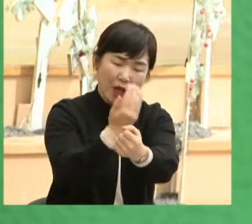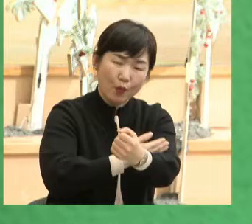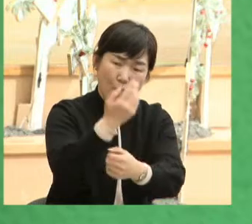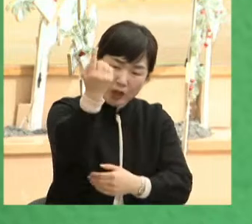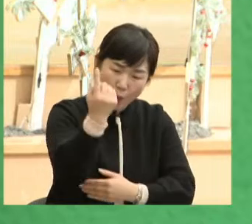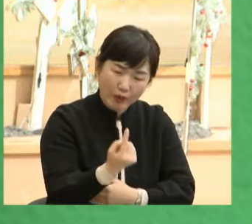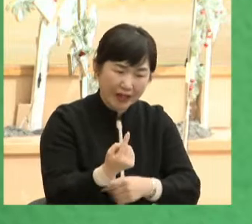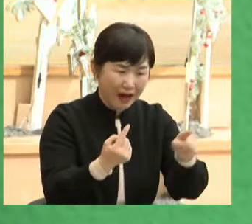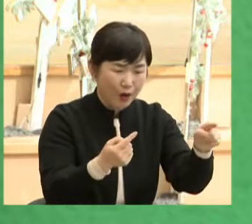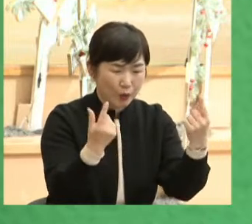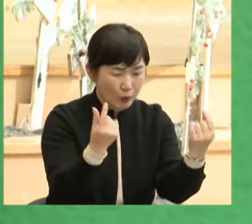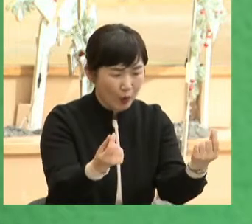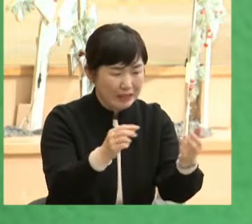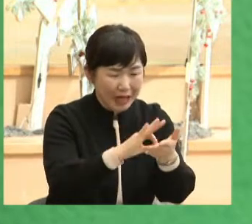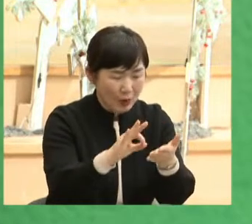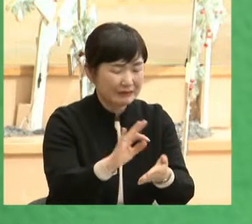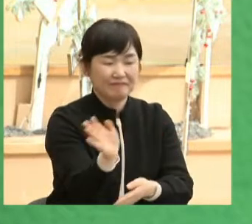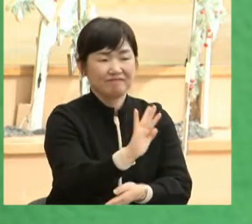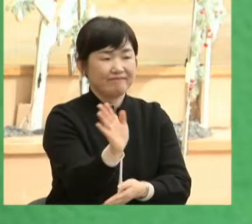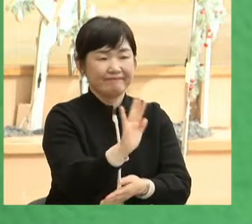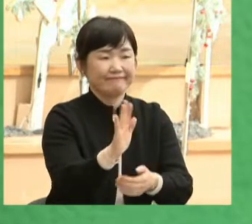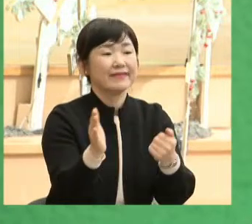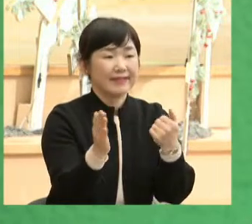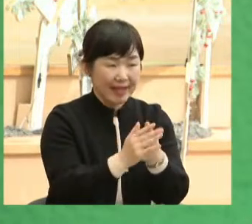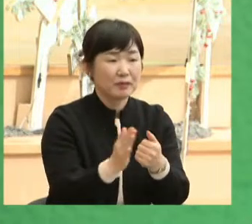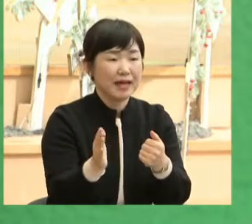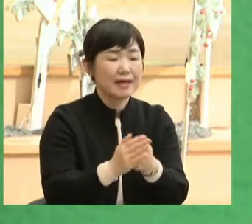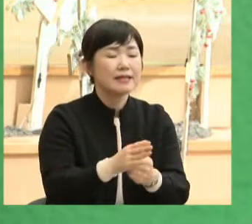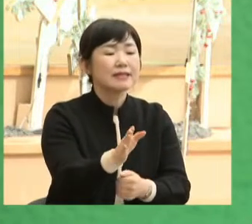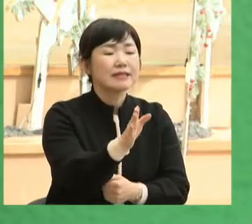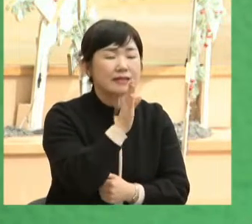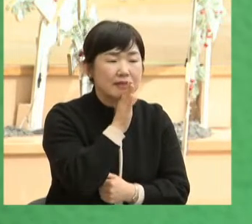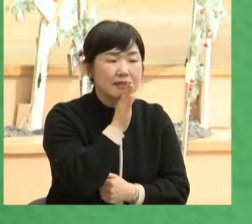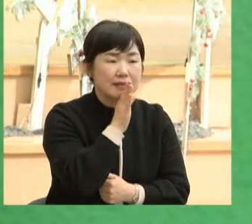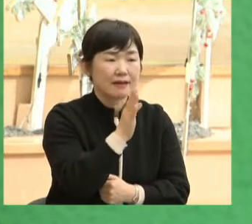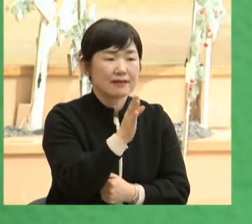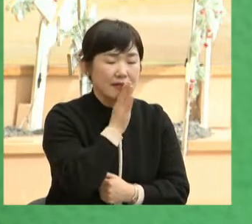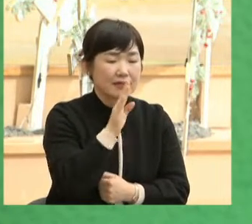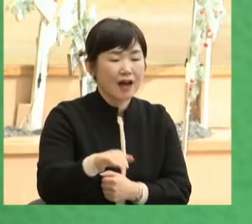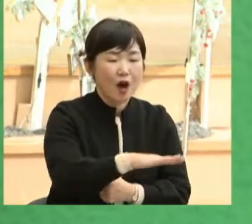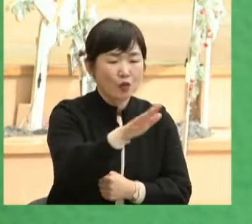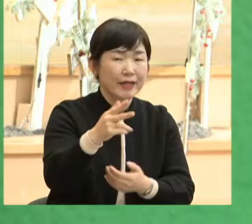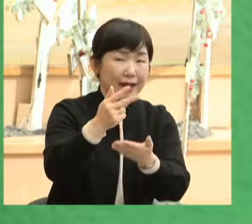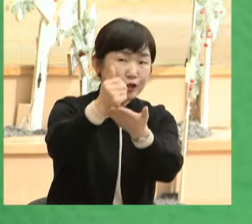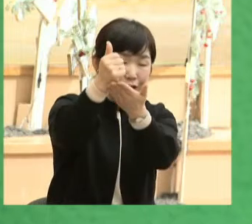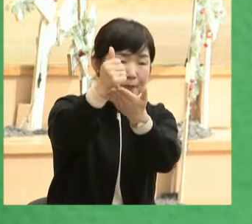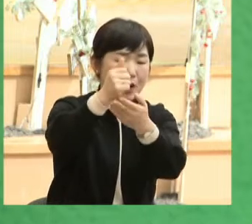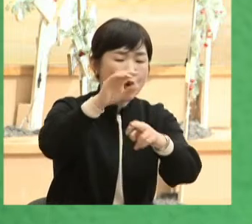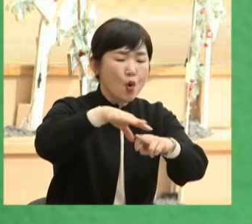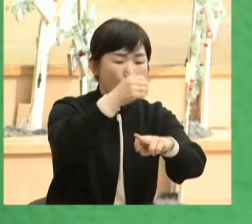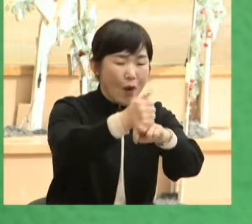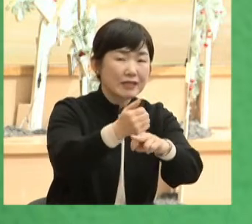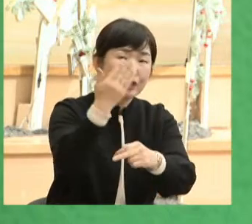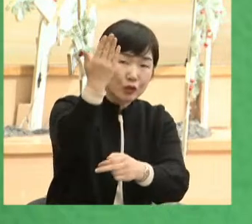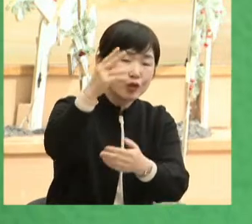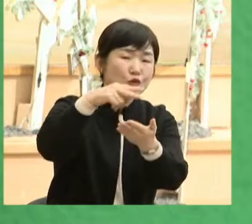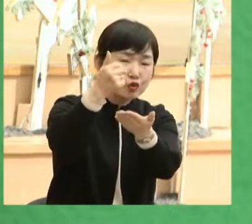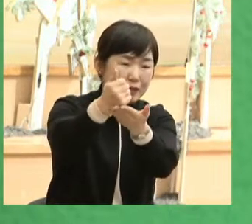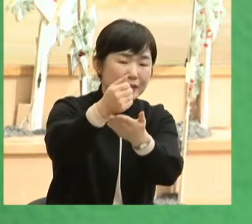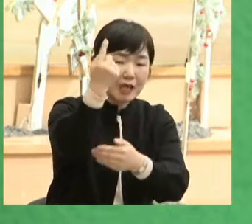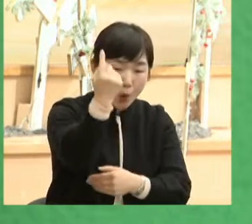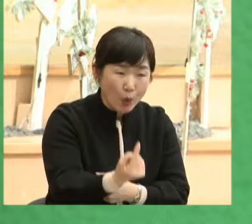용납이 안 됐던 거야 그래서 진정한 황제 신 우리의 주님이 신춘 이미 이땅에 오신